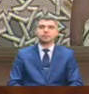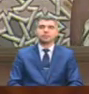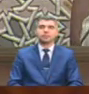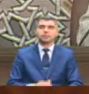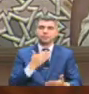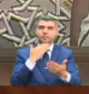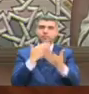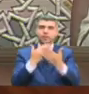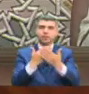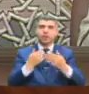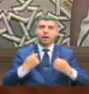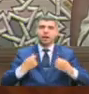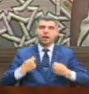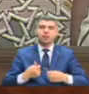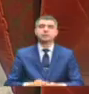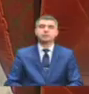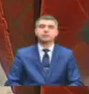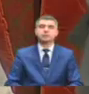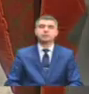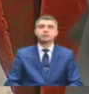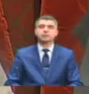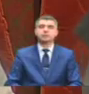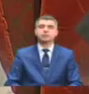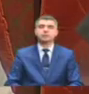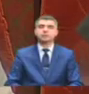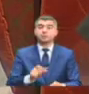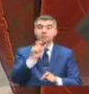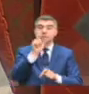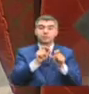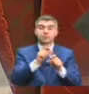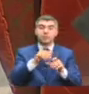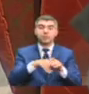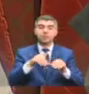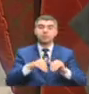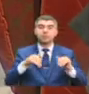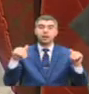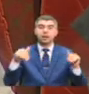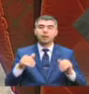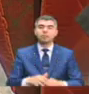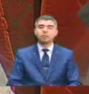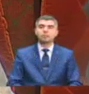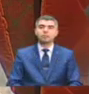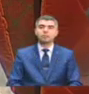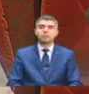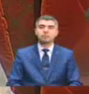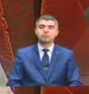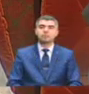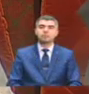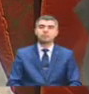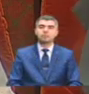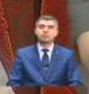شكرا السيدة الرئيسة، السيدة الرئيسة، السيدات والسادة النواب، السيدات والسادة